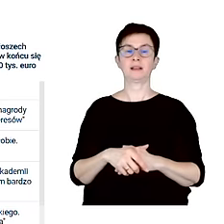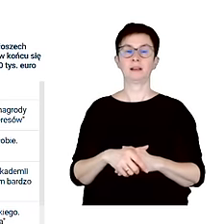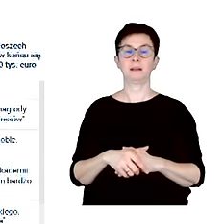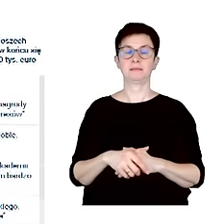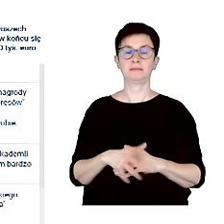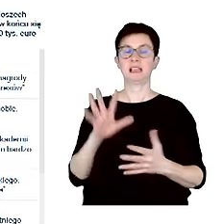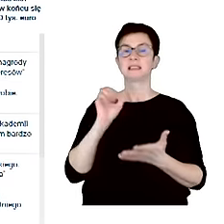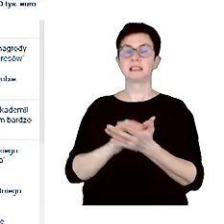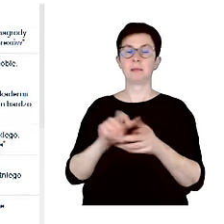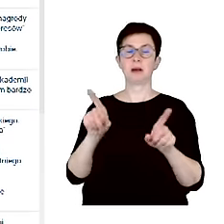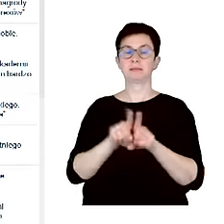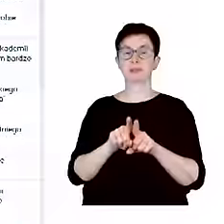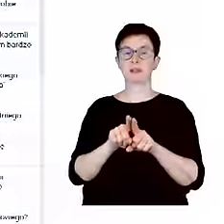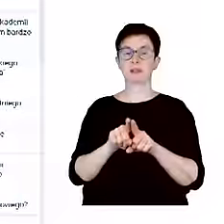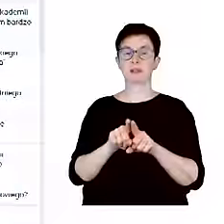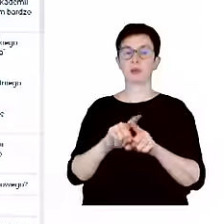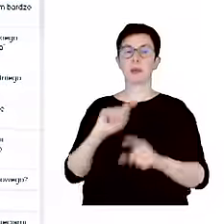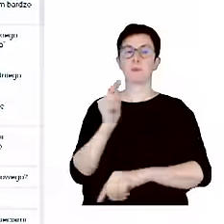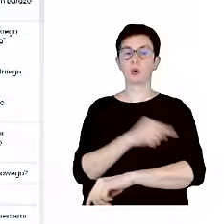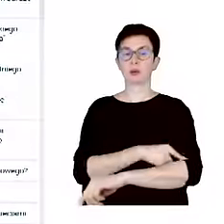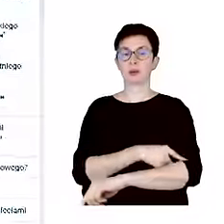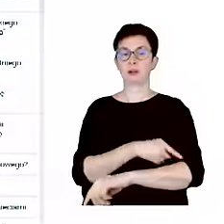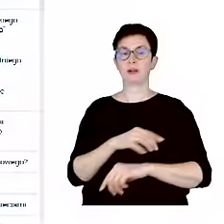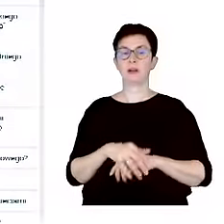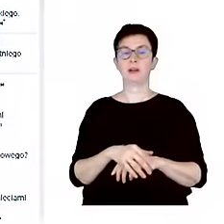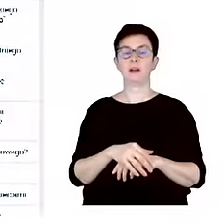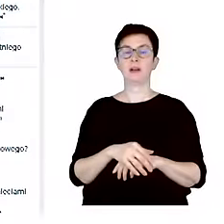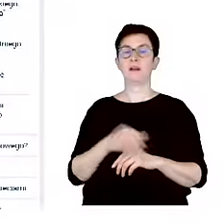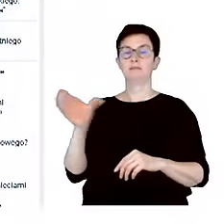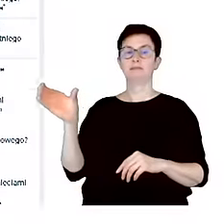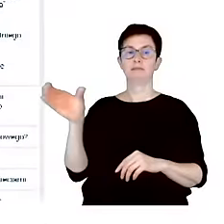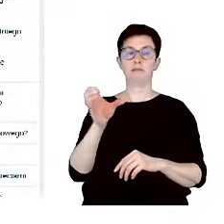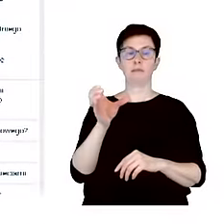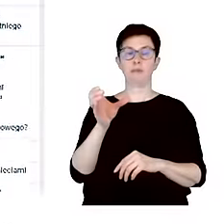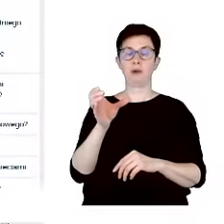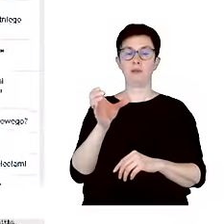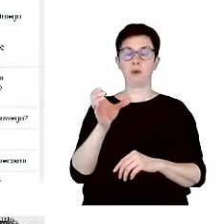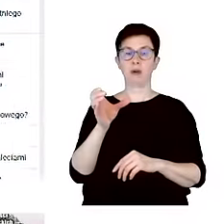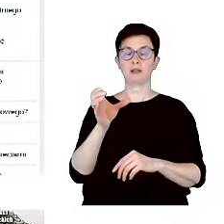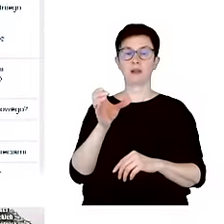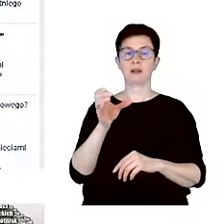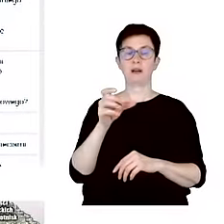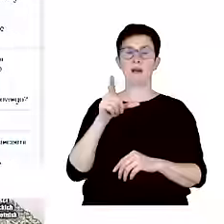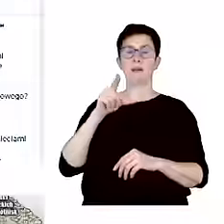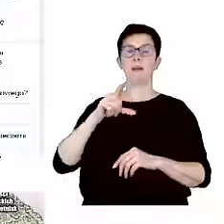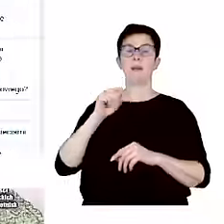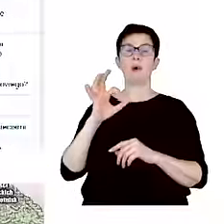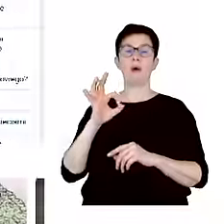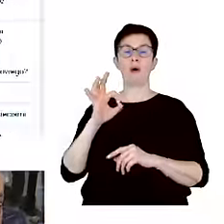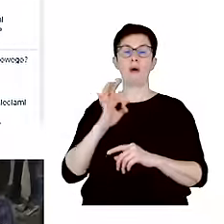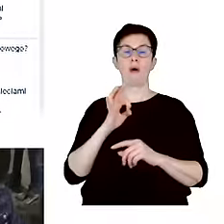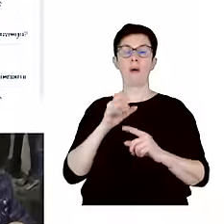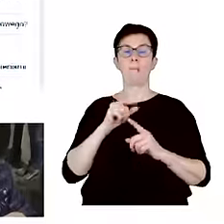Zamach także na prokuraturę, przecież powołanie pełniącego obowiązki prokuratora krajowego, który nie